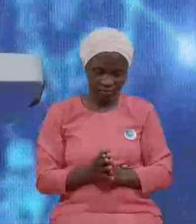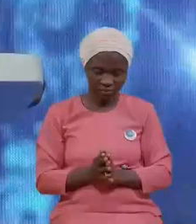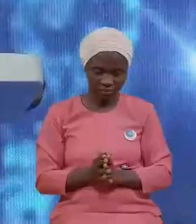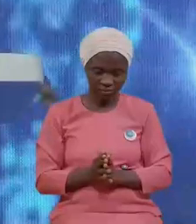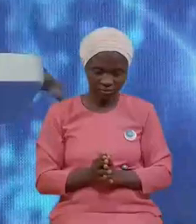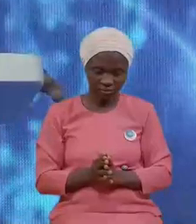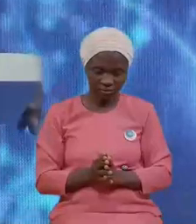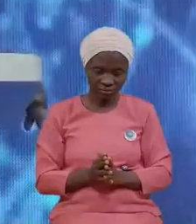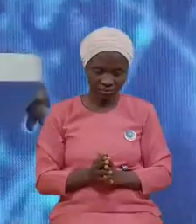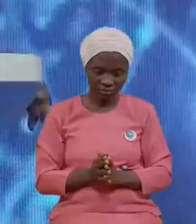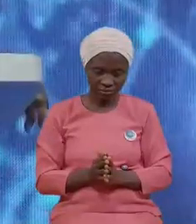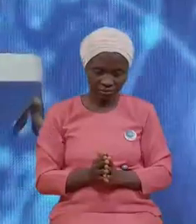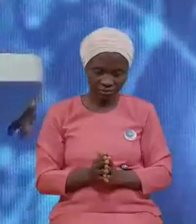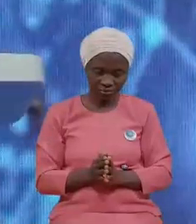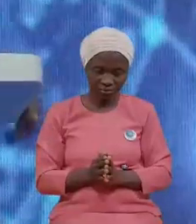Prions.